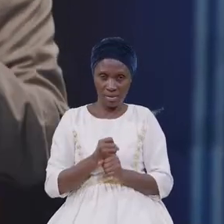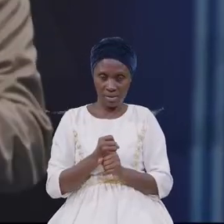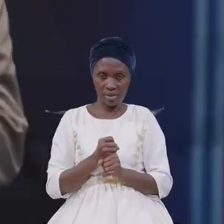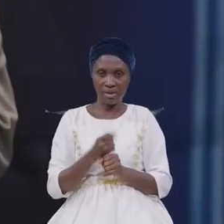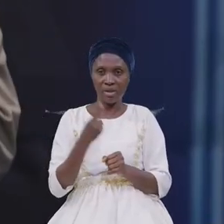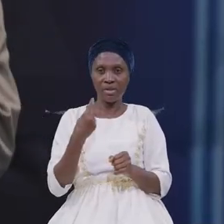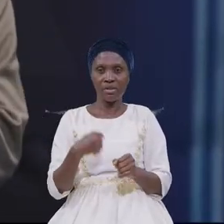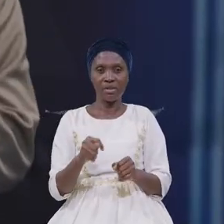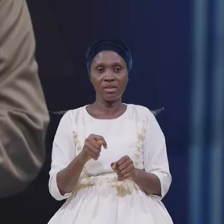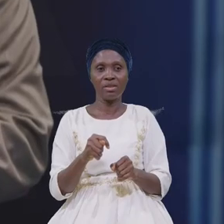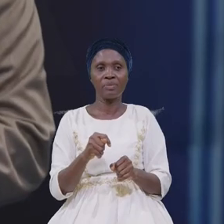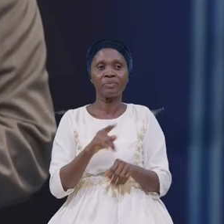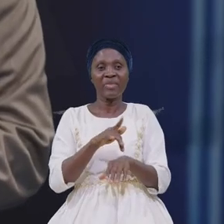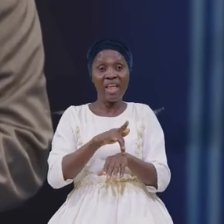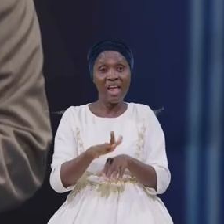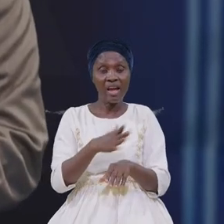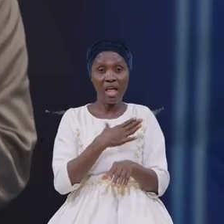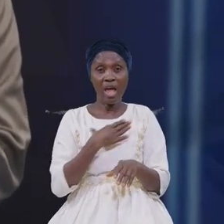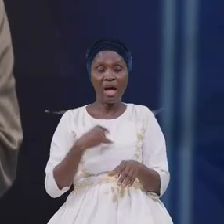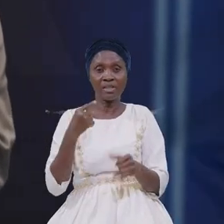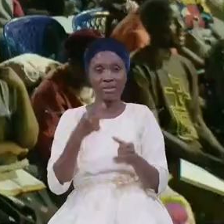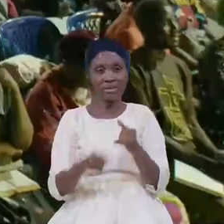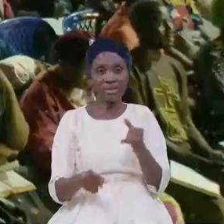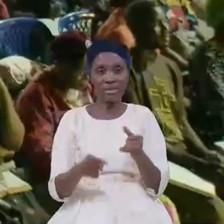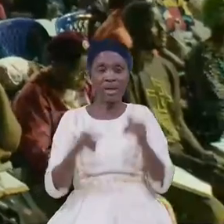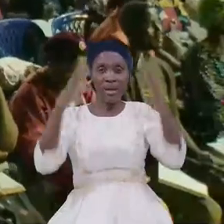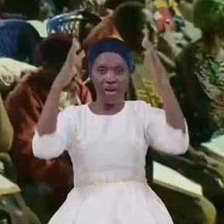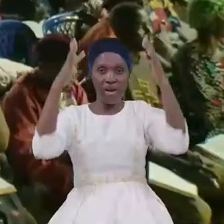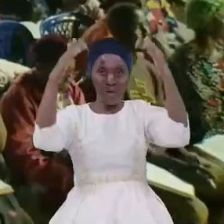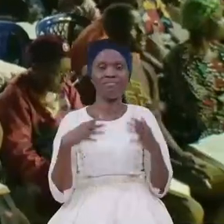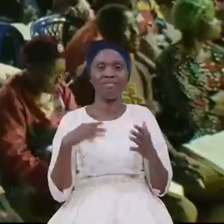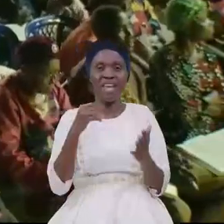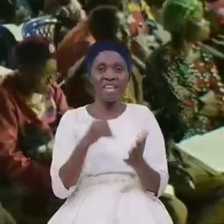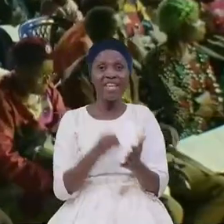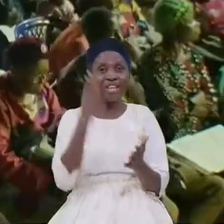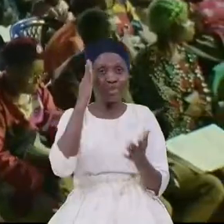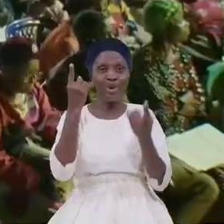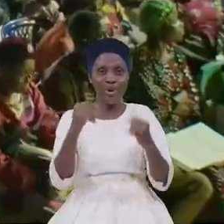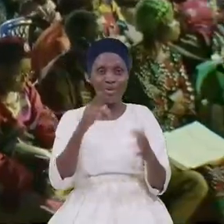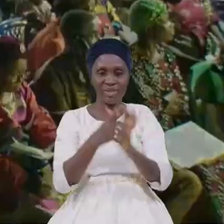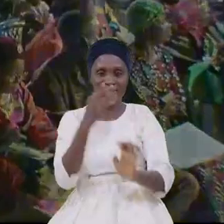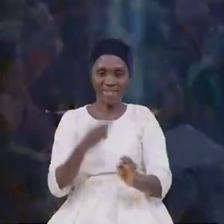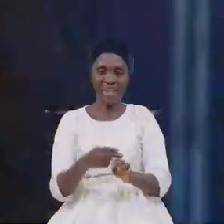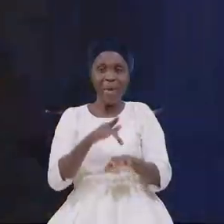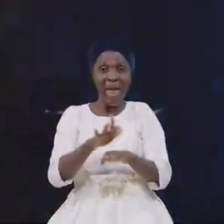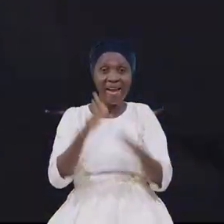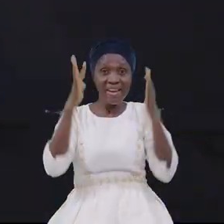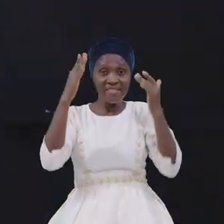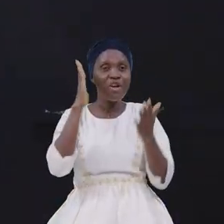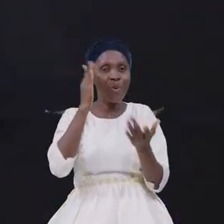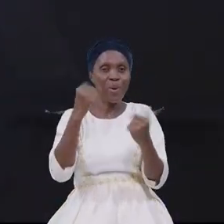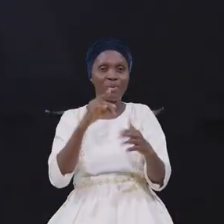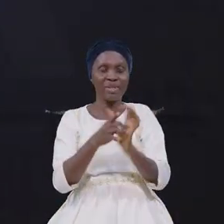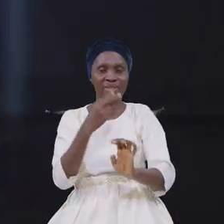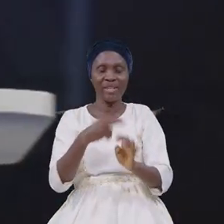les pluies de la première et de l'arrière-saison. Cela va venir. Les pluies de la première et de